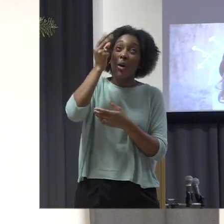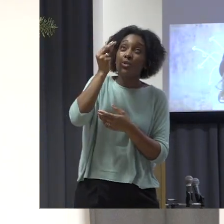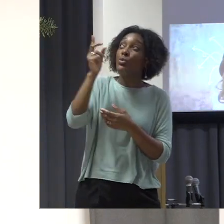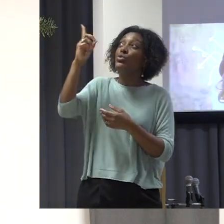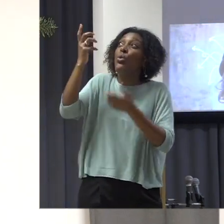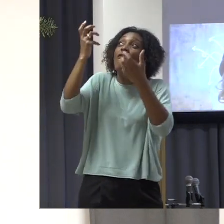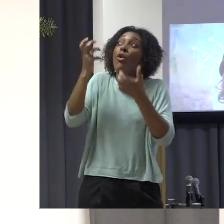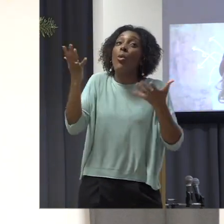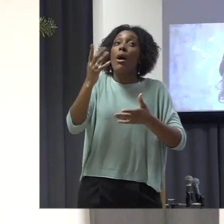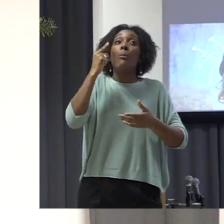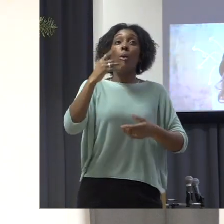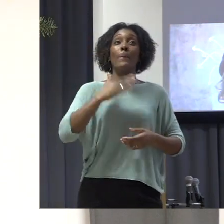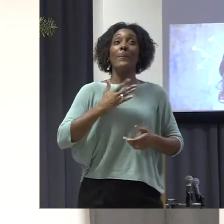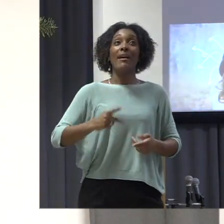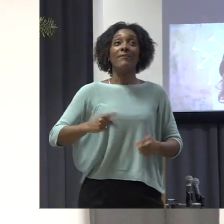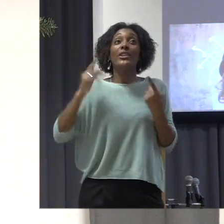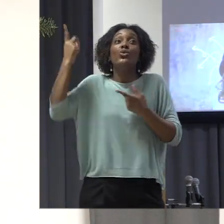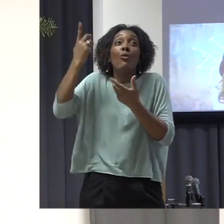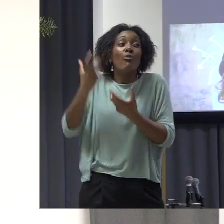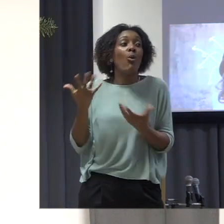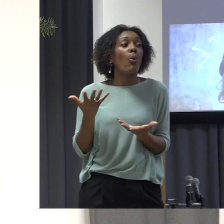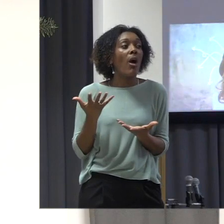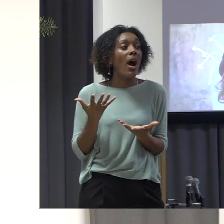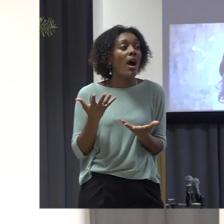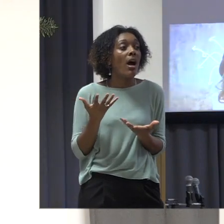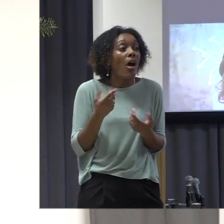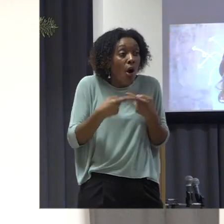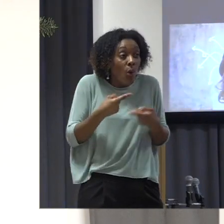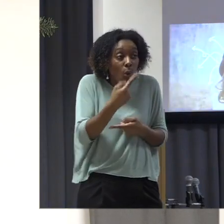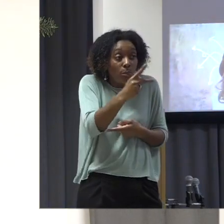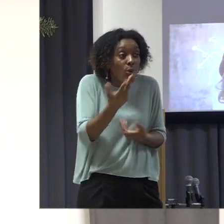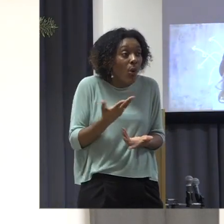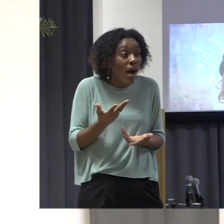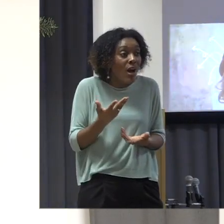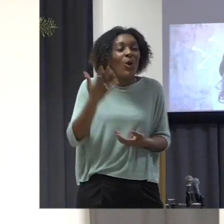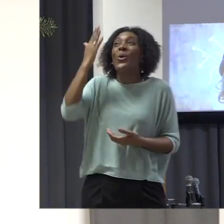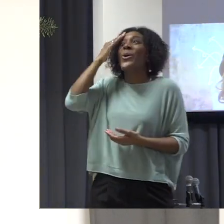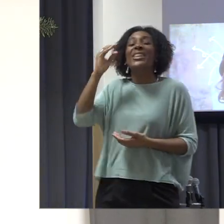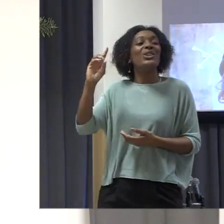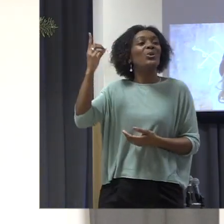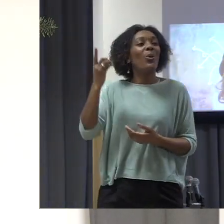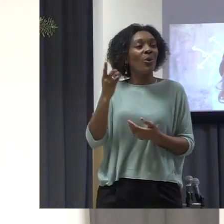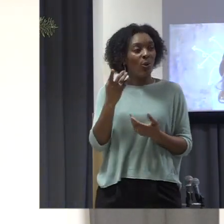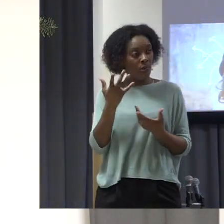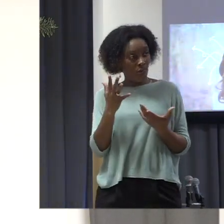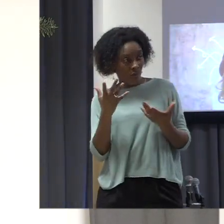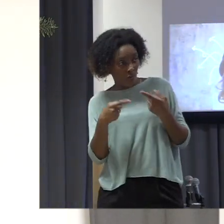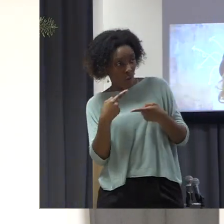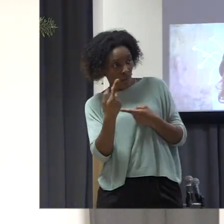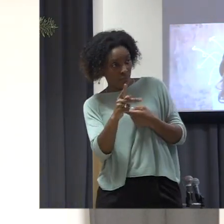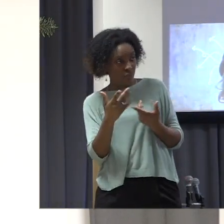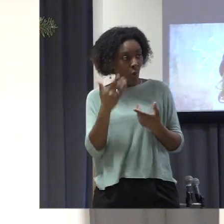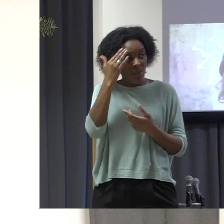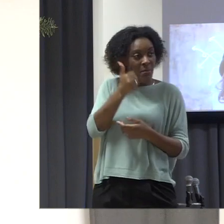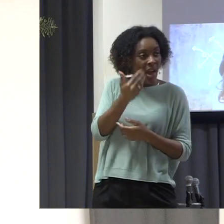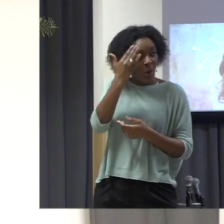vies. Je parle de cela. Où en sommes-nous de notre connaissance de Dieu, des expériences que nous faisons avec lui?